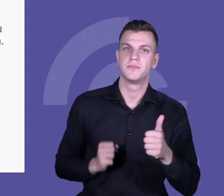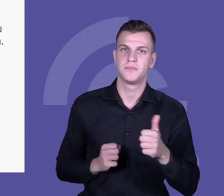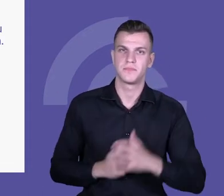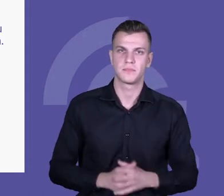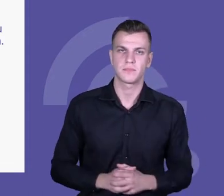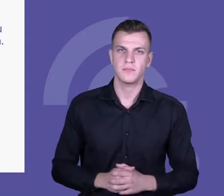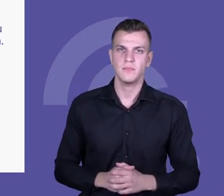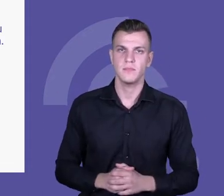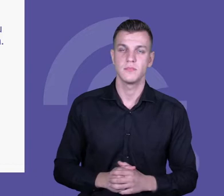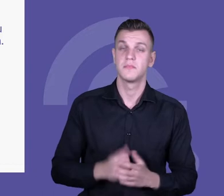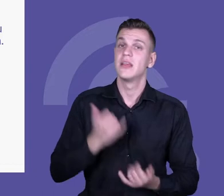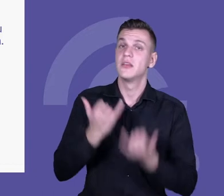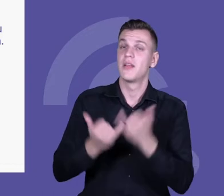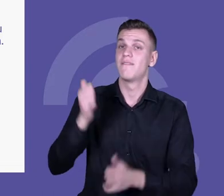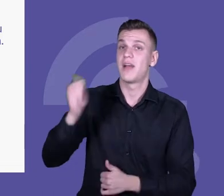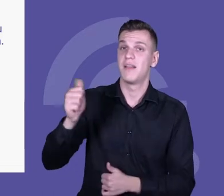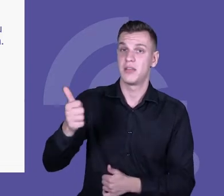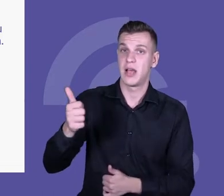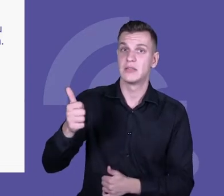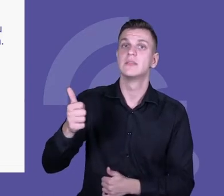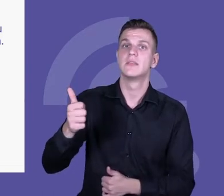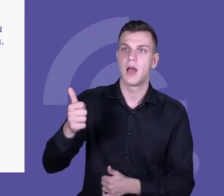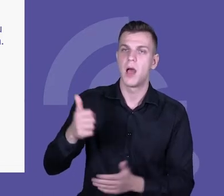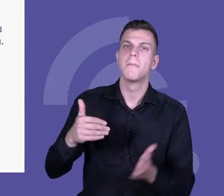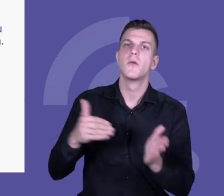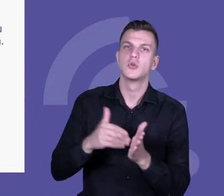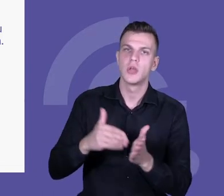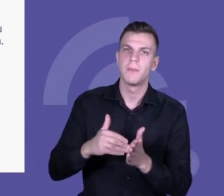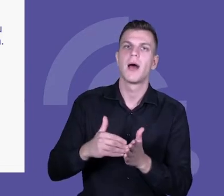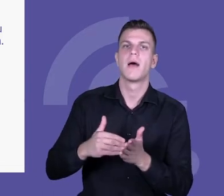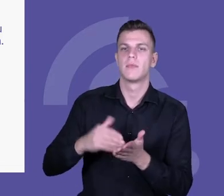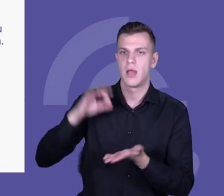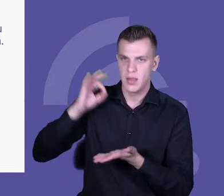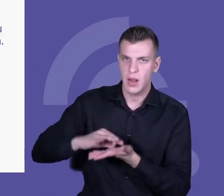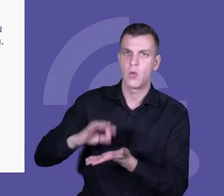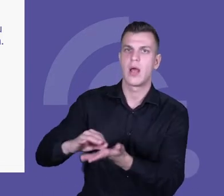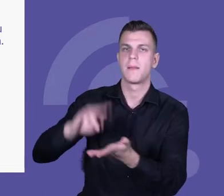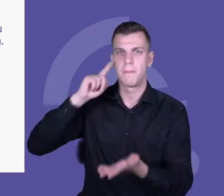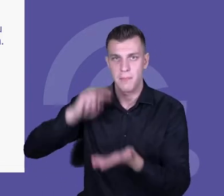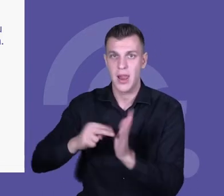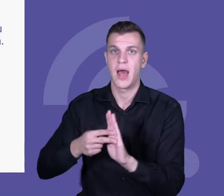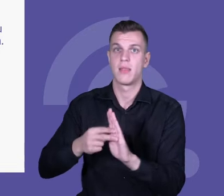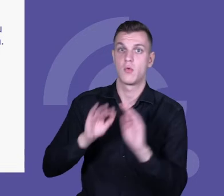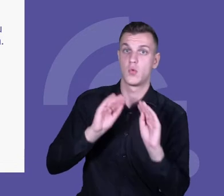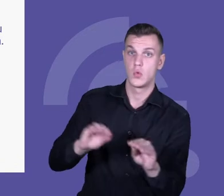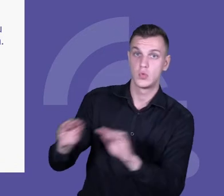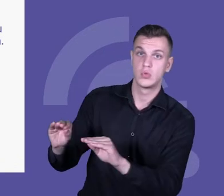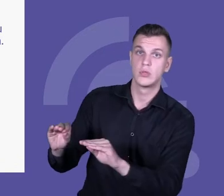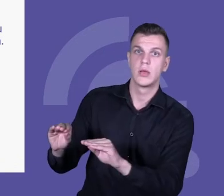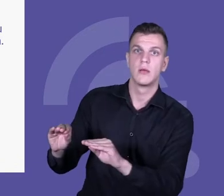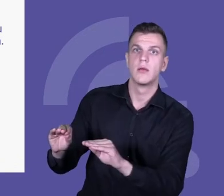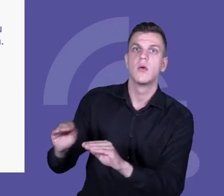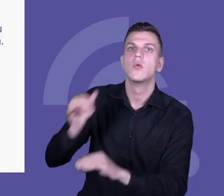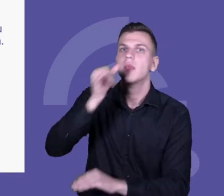uznajemy, że kształcenie kompetencji wymaga takiego metodycznego, ustrukturyzowanego podejścia, to nie da się jednocześnie kształcić